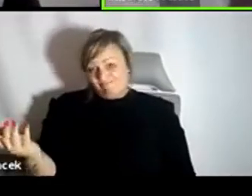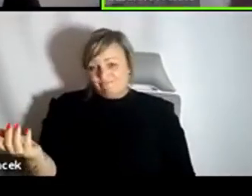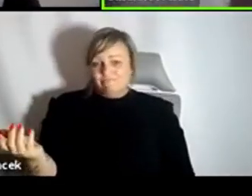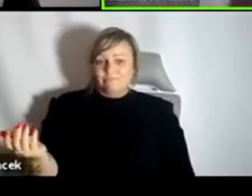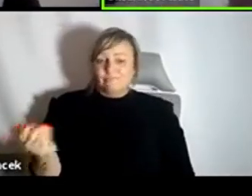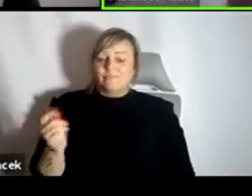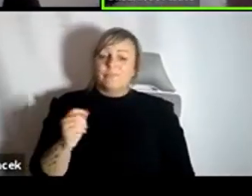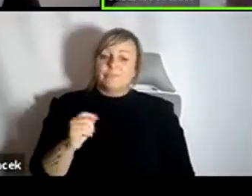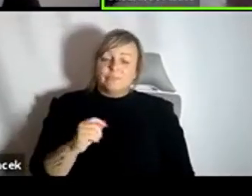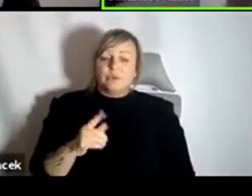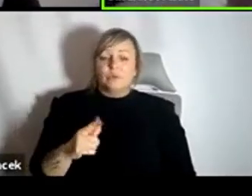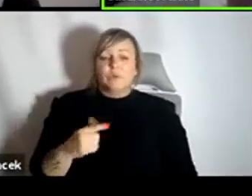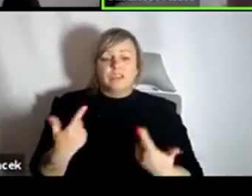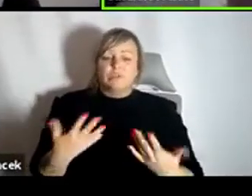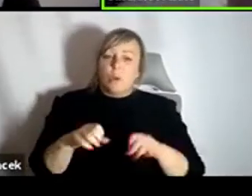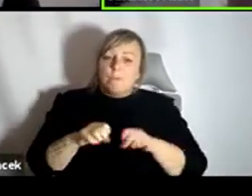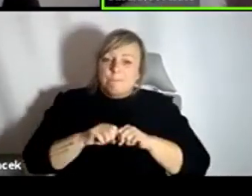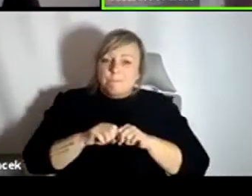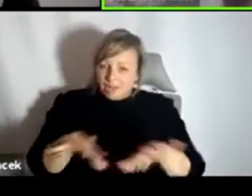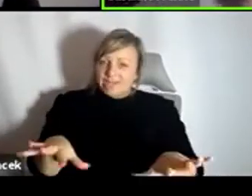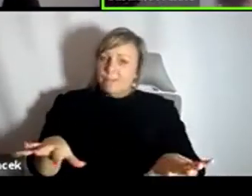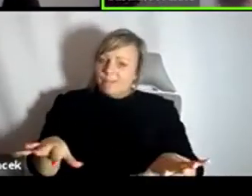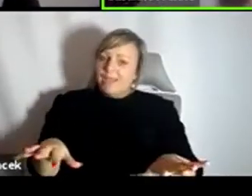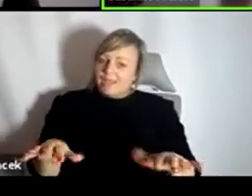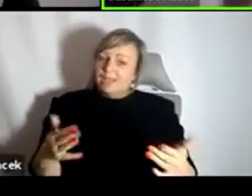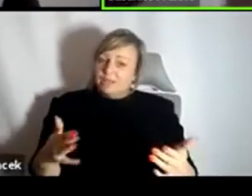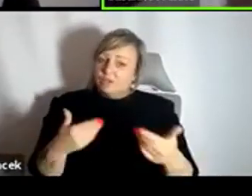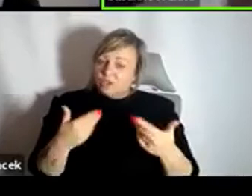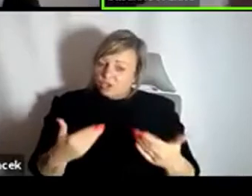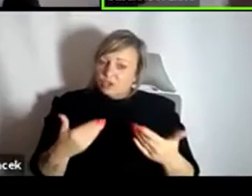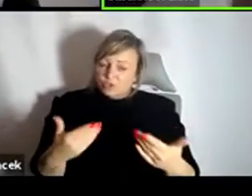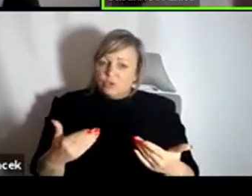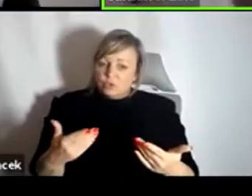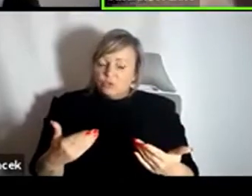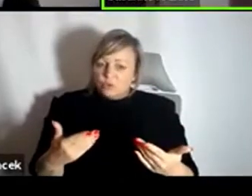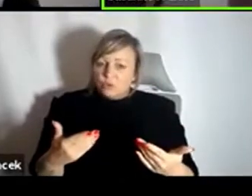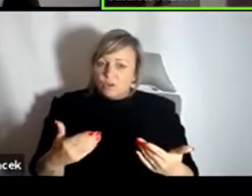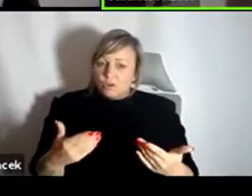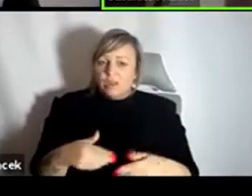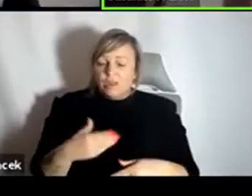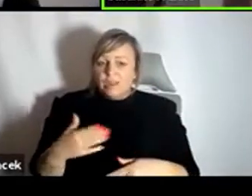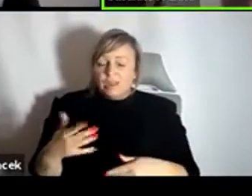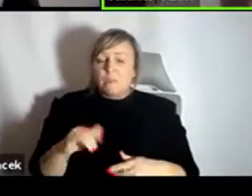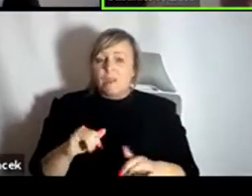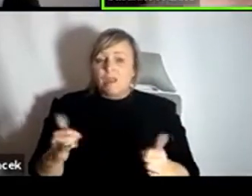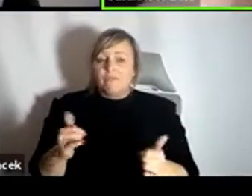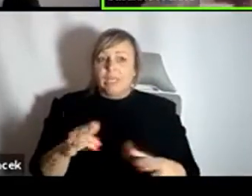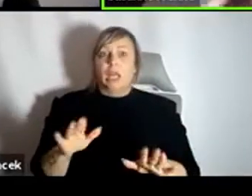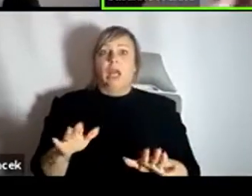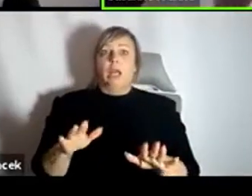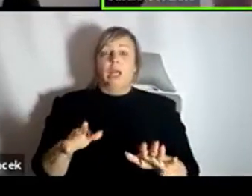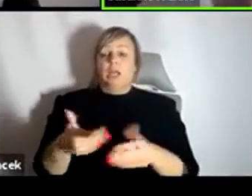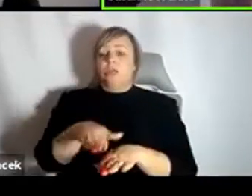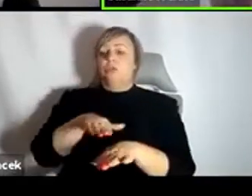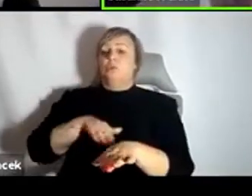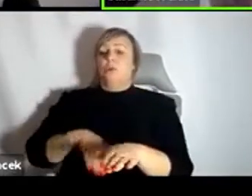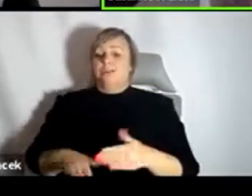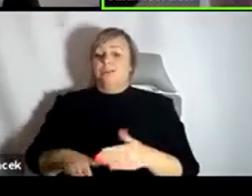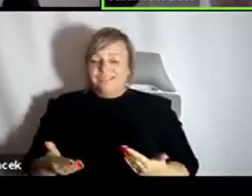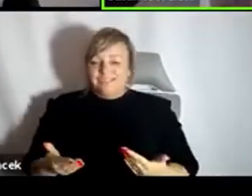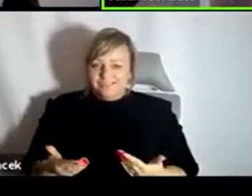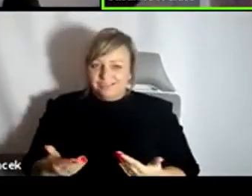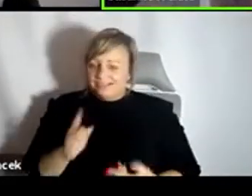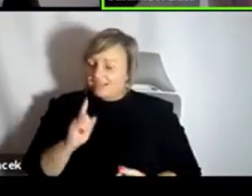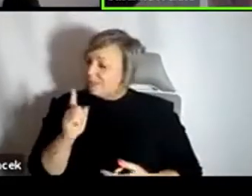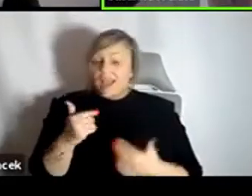Und wenn wir die Pandemie-Effekte jetzt immer, soweit es möglich ist, kurz vergessen, einen Schritt zurückgeben, es gibt